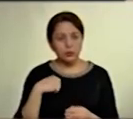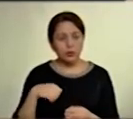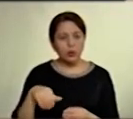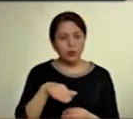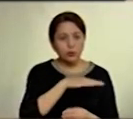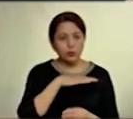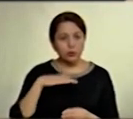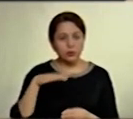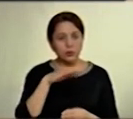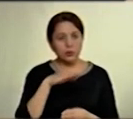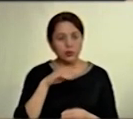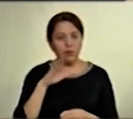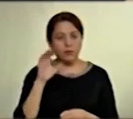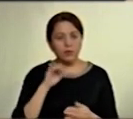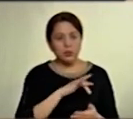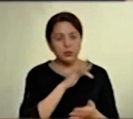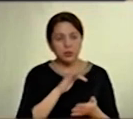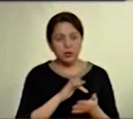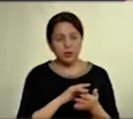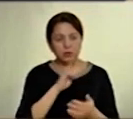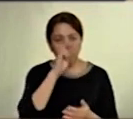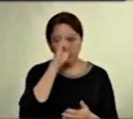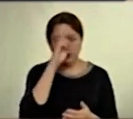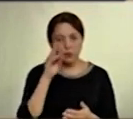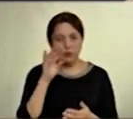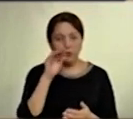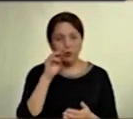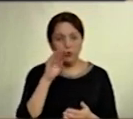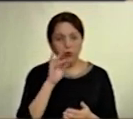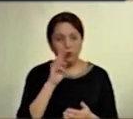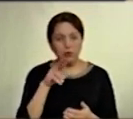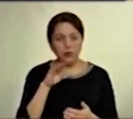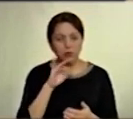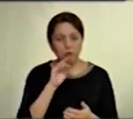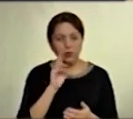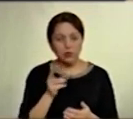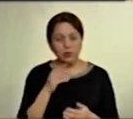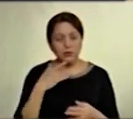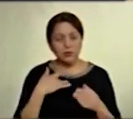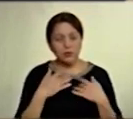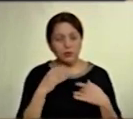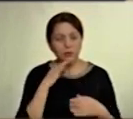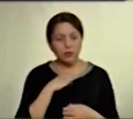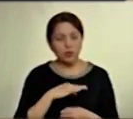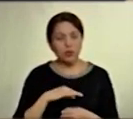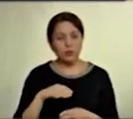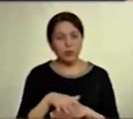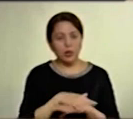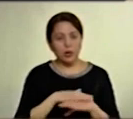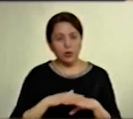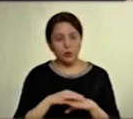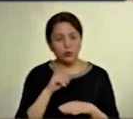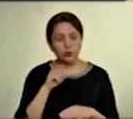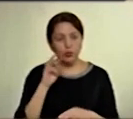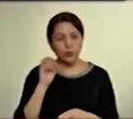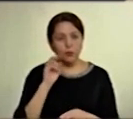yurtlarida va shahar davlatlarida notiqlik san'atidan foydalanib, demak, aholini ana shu